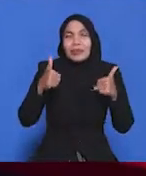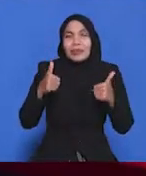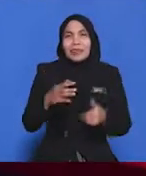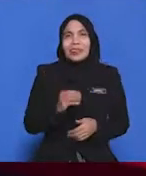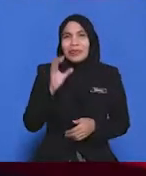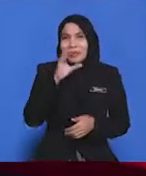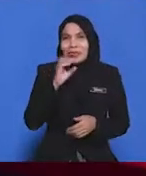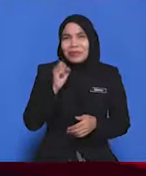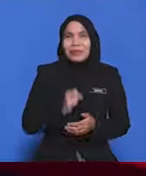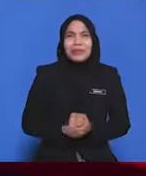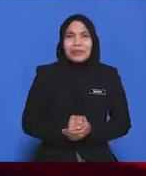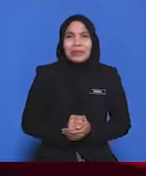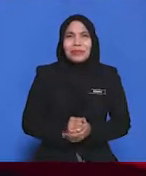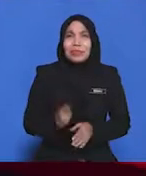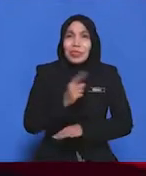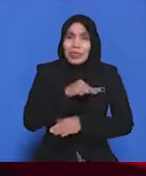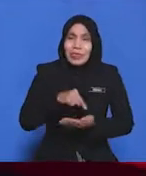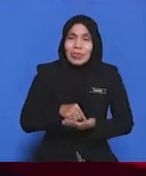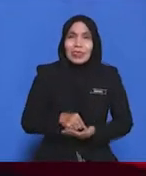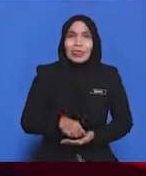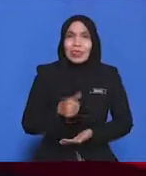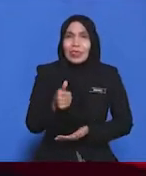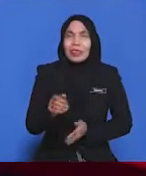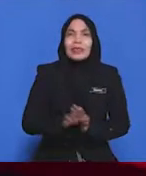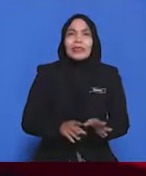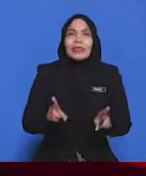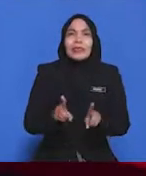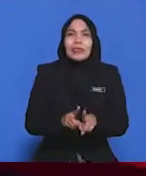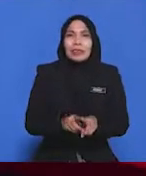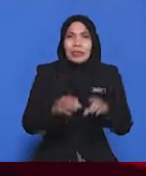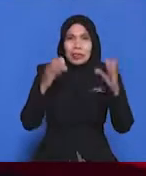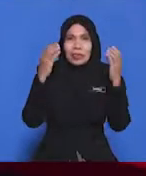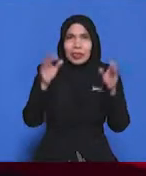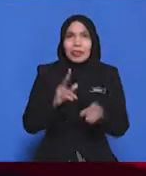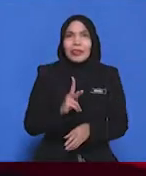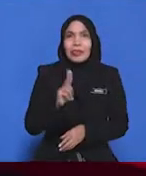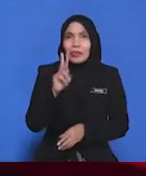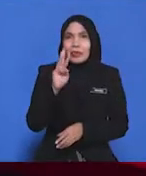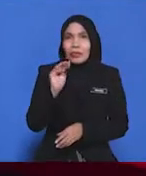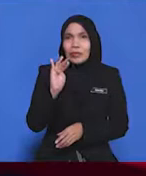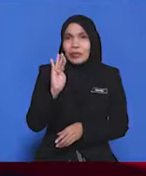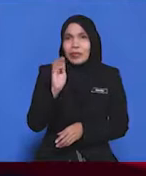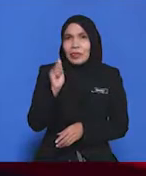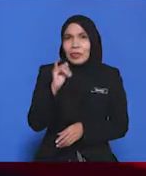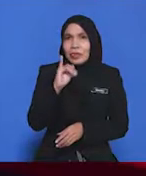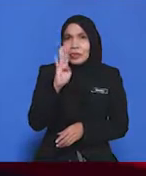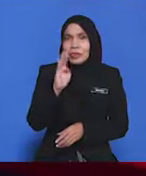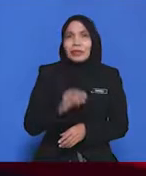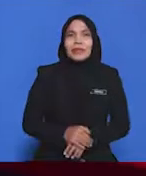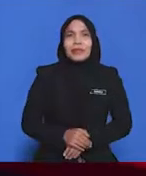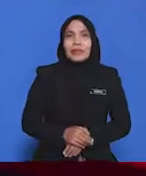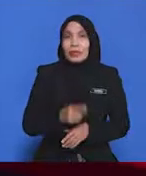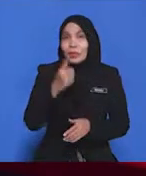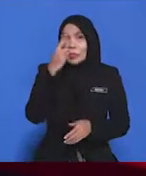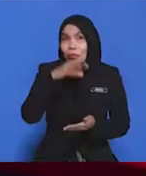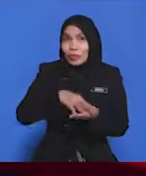ceria. Hari ini, anda bersama dengan saya, Cikgu Kubaik. Untuk sesi pembelajaran bagi